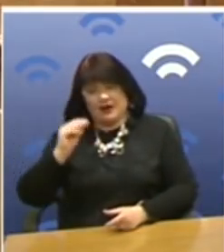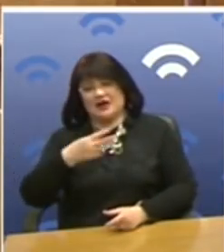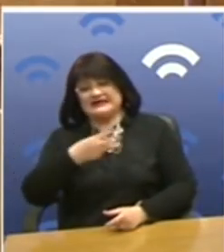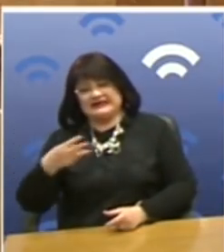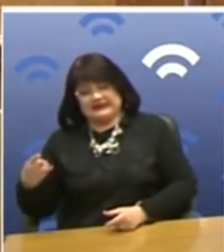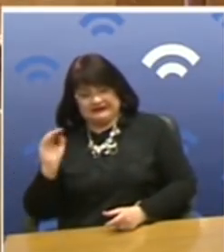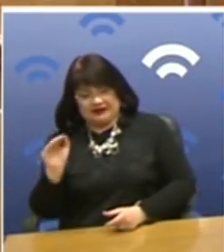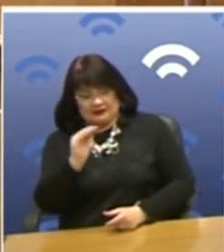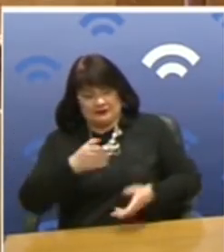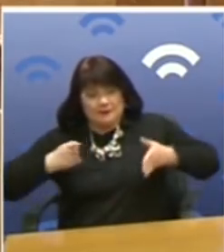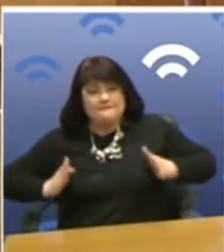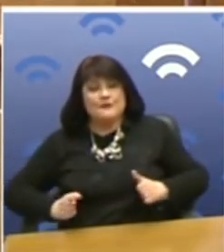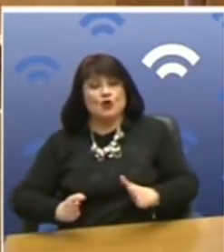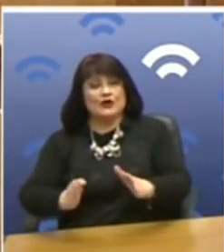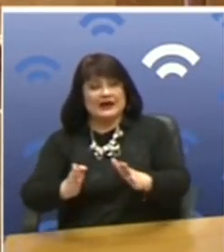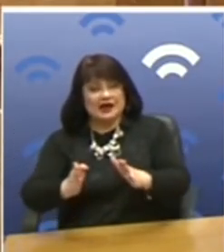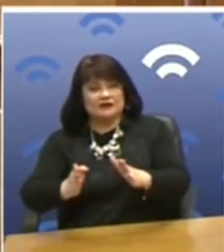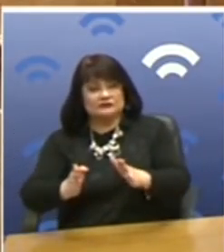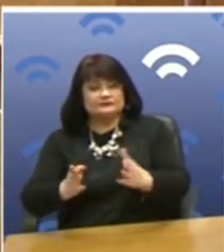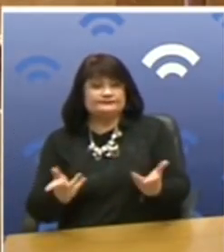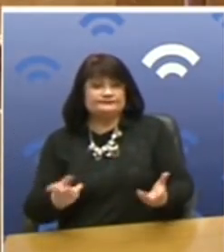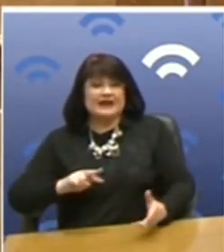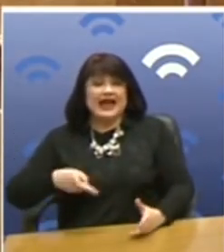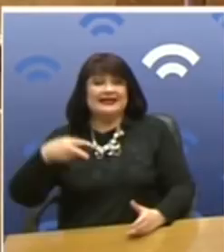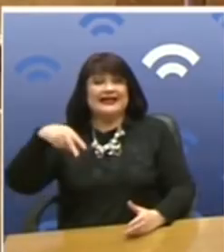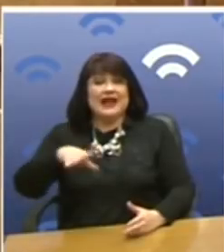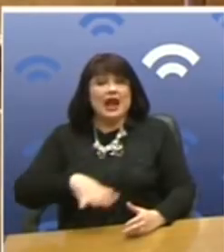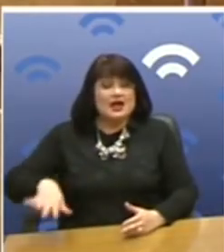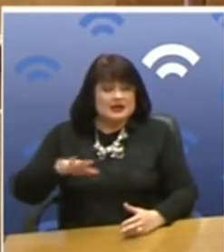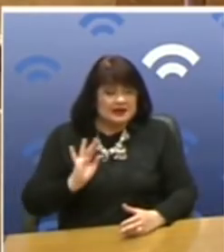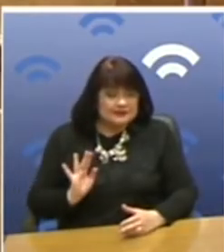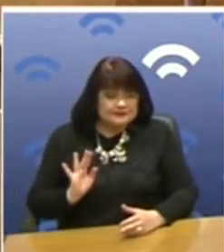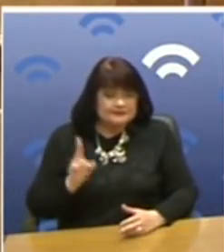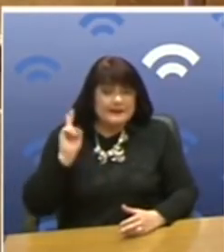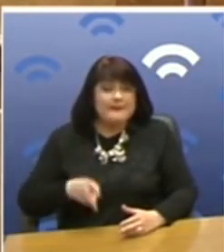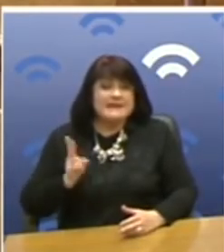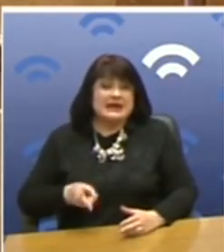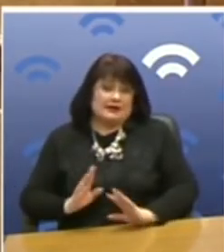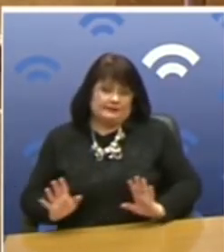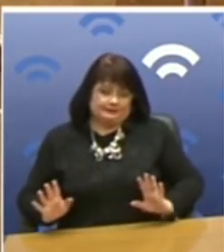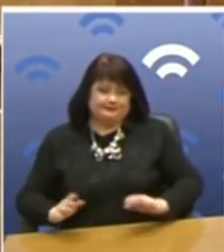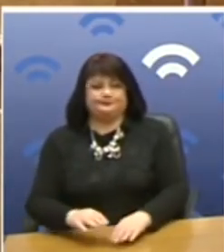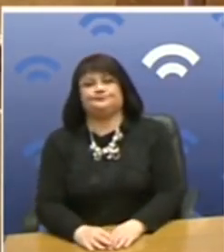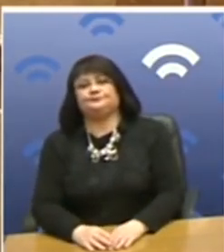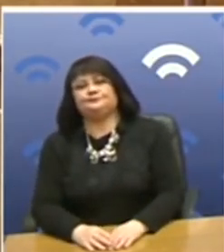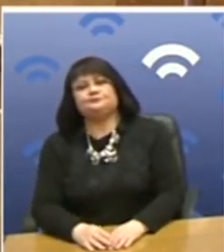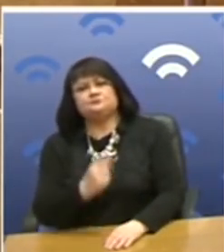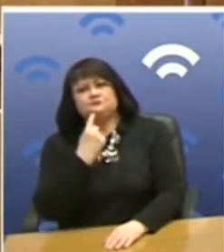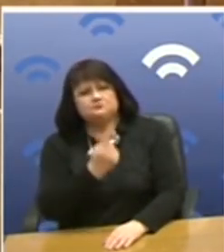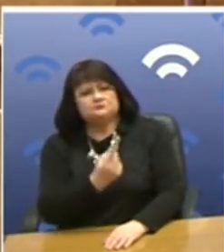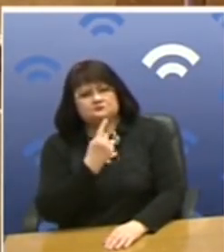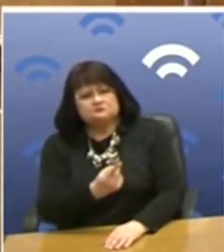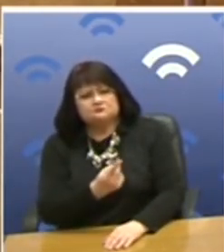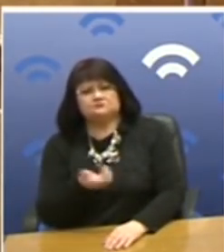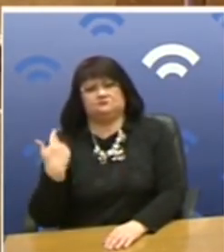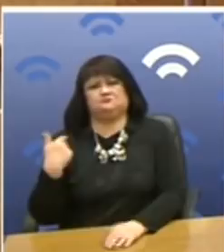η πορεία που έχετε χαράξει είναι αντιλαϊκή, είναι επικίνδυνη. Σας λέγαμε μόλις